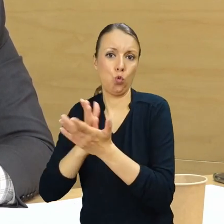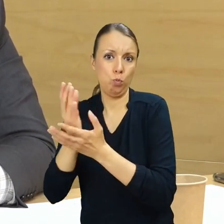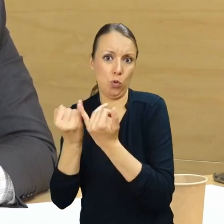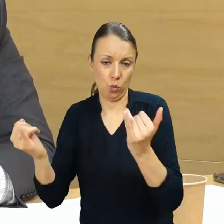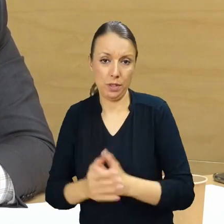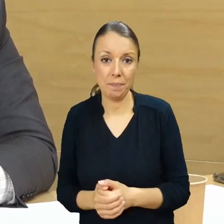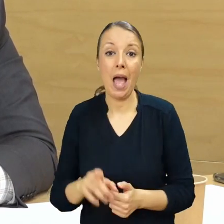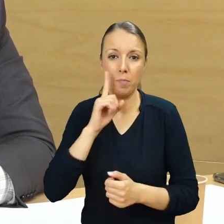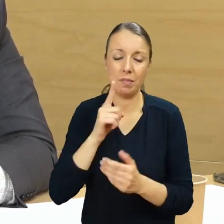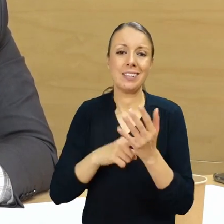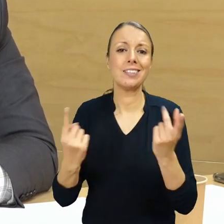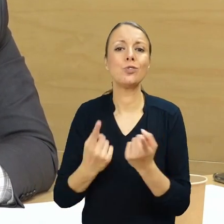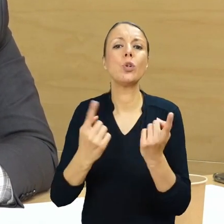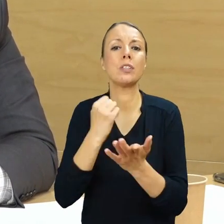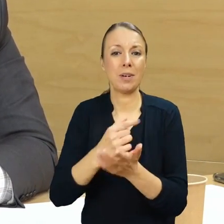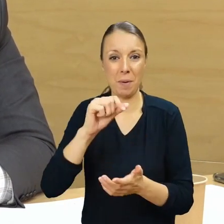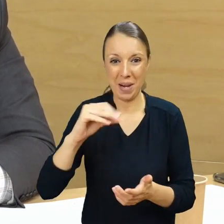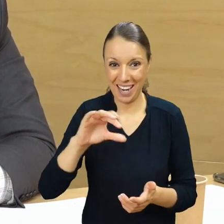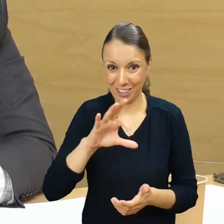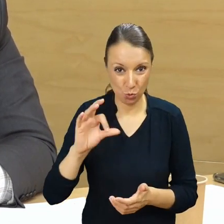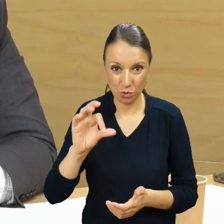absolutnie iluzoryczne.